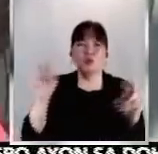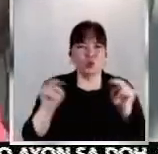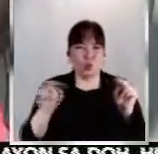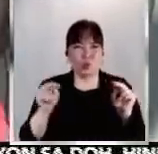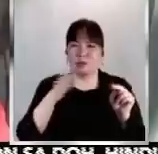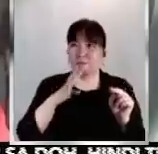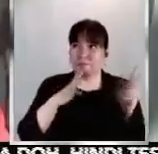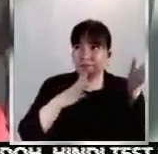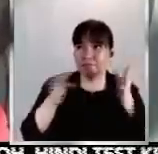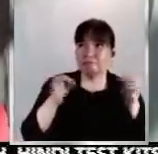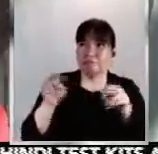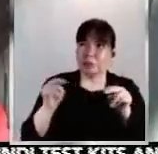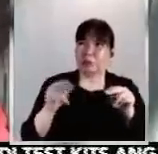Parang